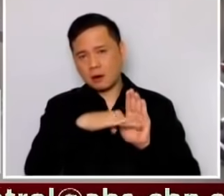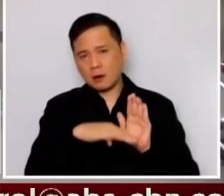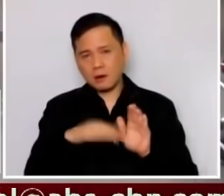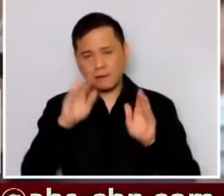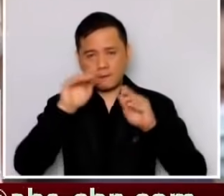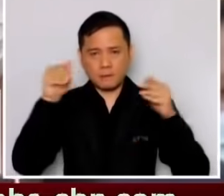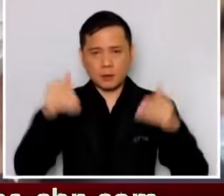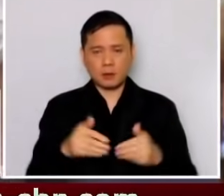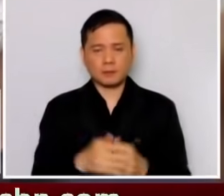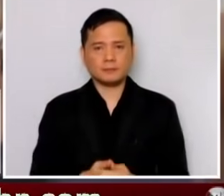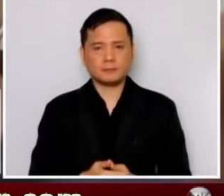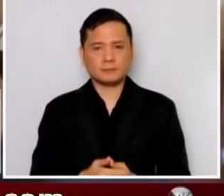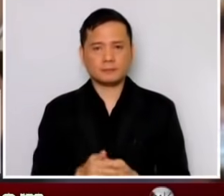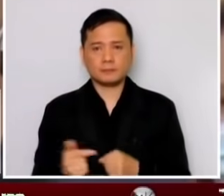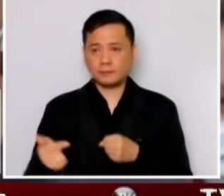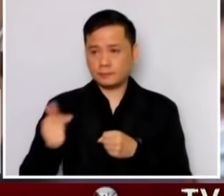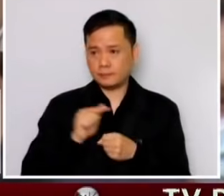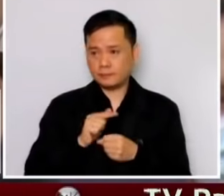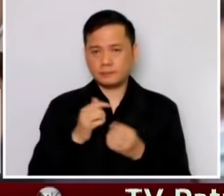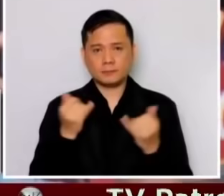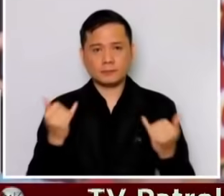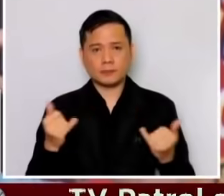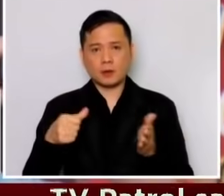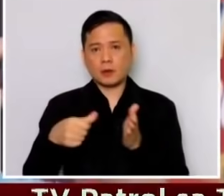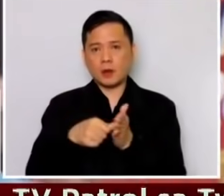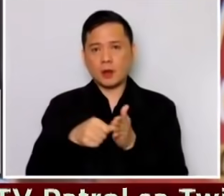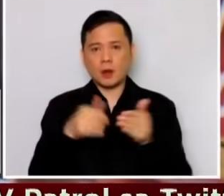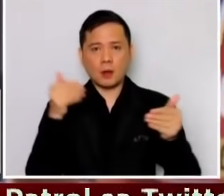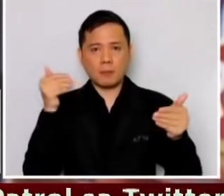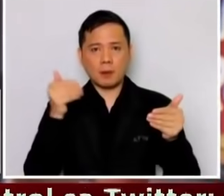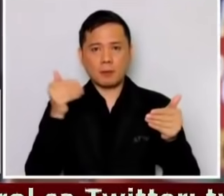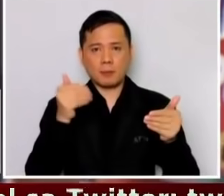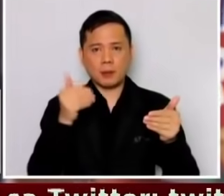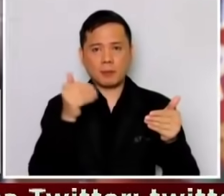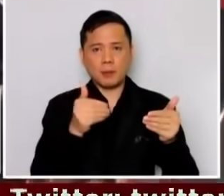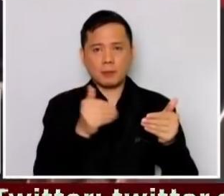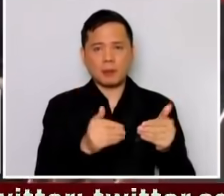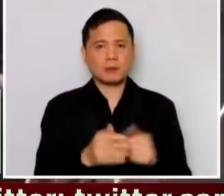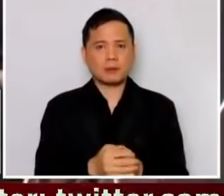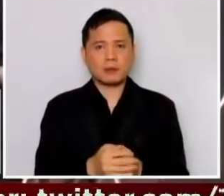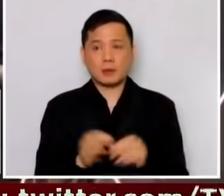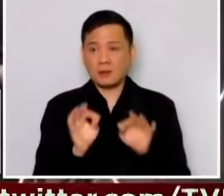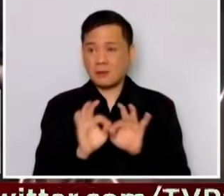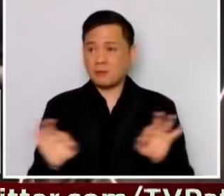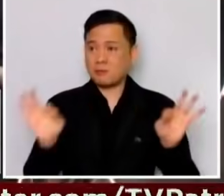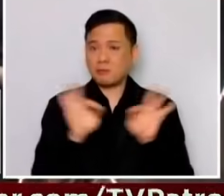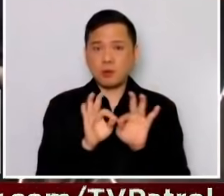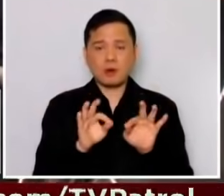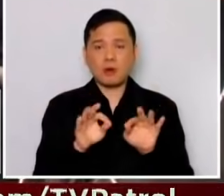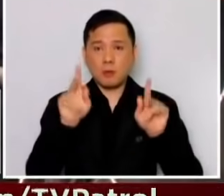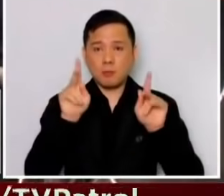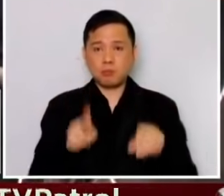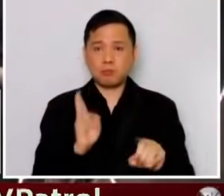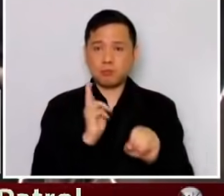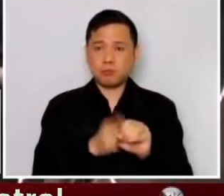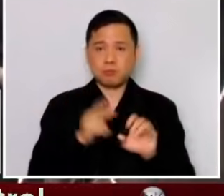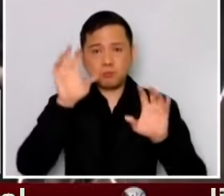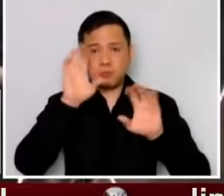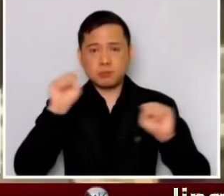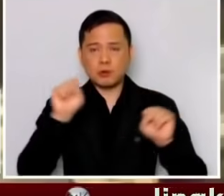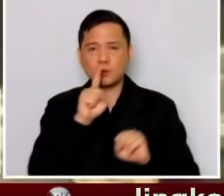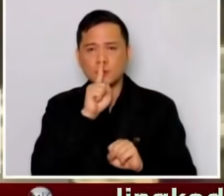ang halalan, nais ng mga kawani ng gobyerno na mahalal ang kandidato na totoong may malasakit sa mga